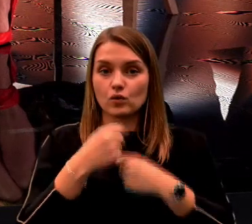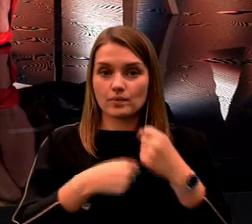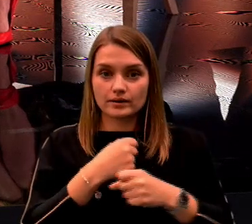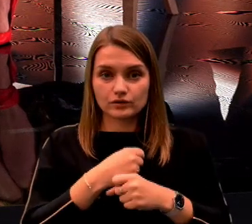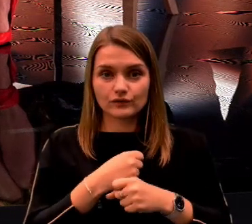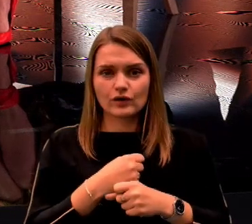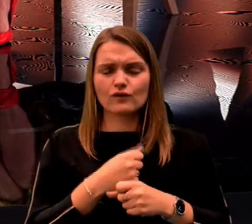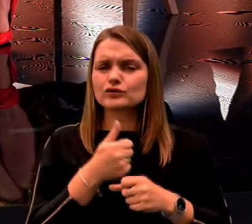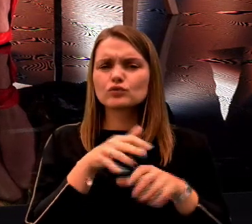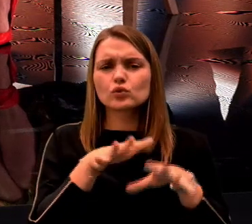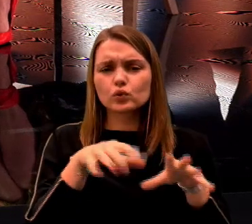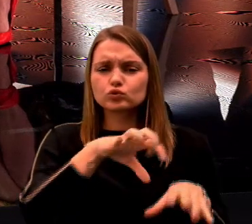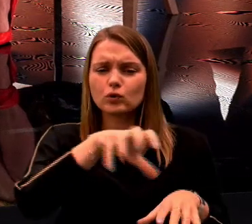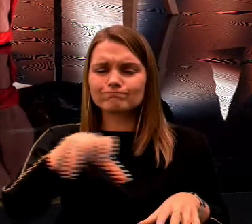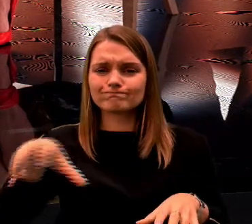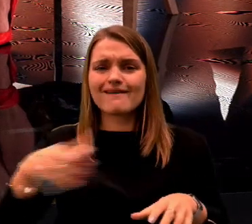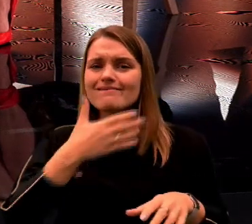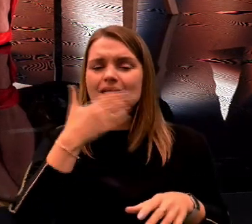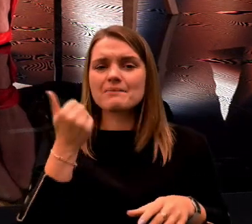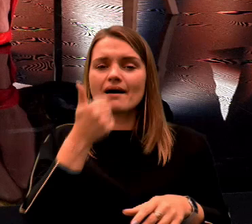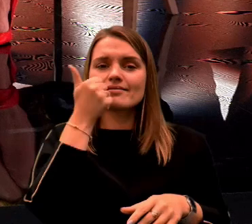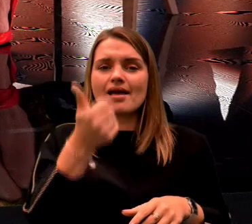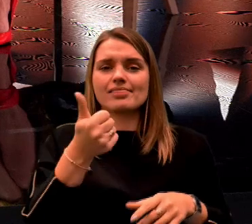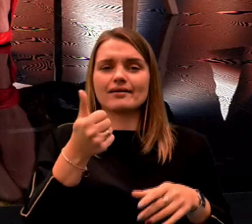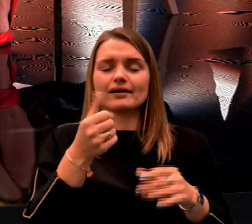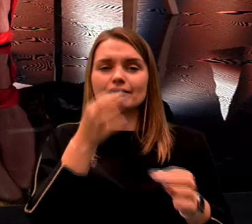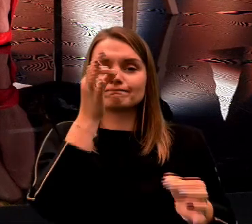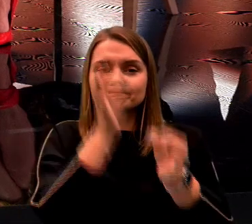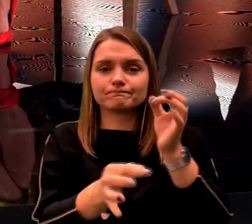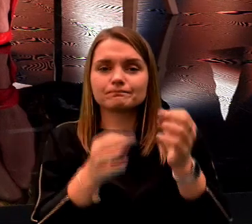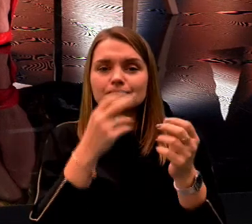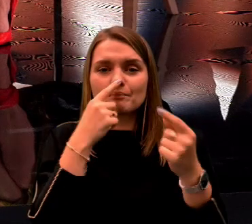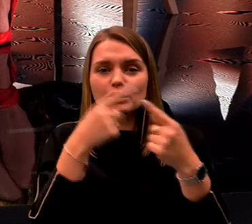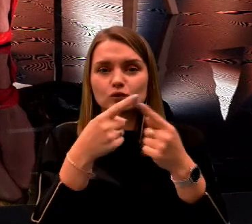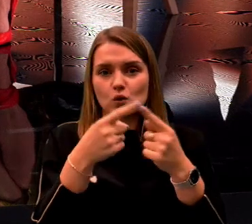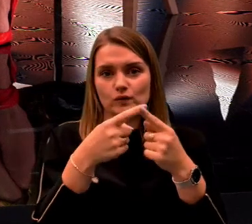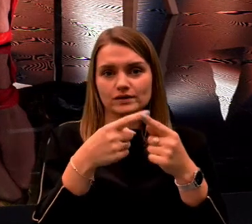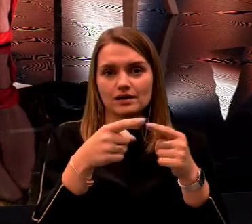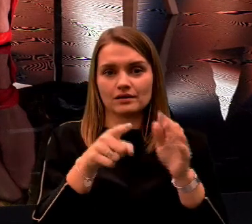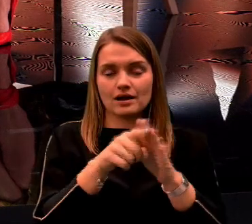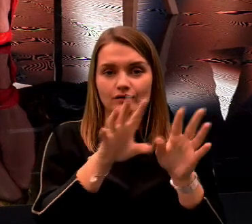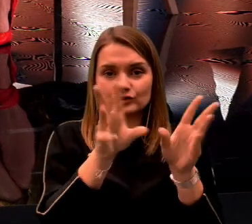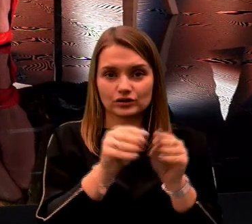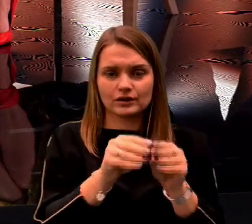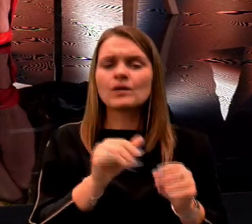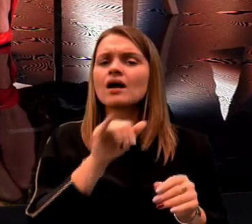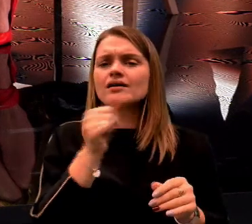nie znajdziemy tej uniwersalnej recepty, bo mamy bardzo zróżnicowaną przestrzeń tej gospodarki, prawda? No, ale jak wy